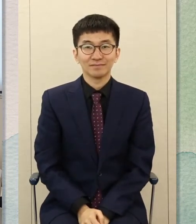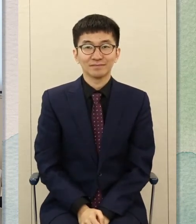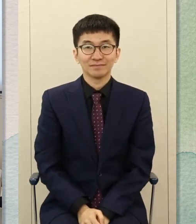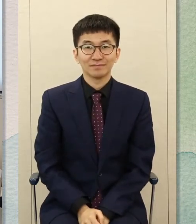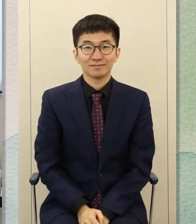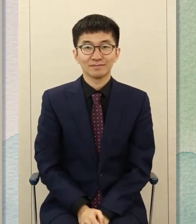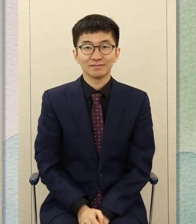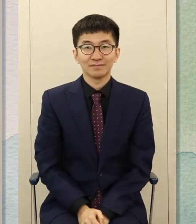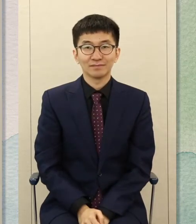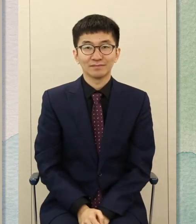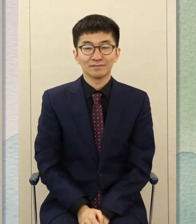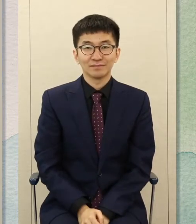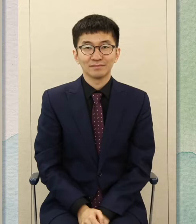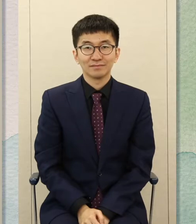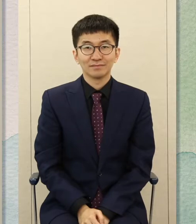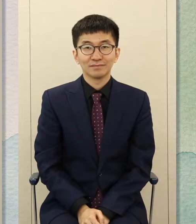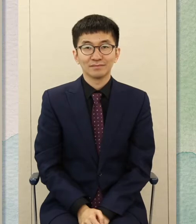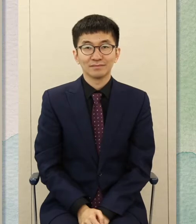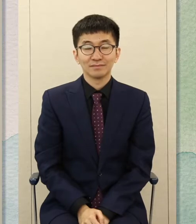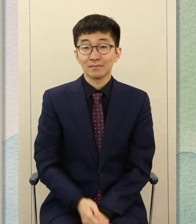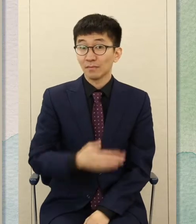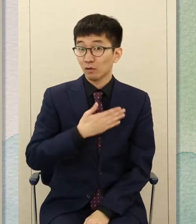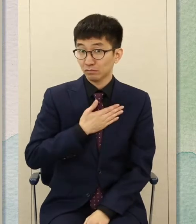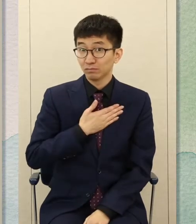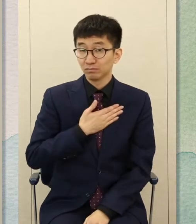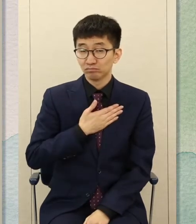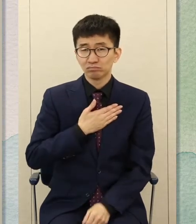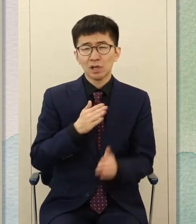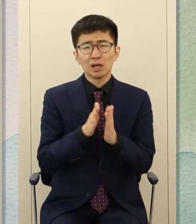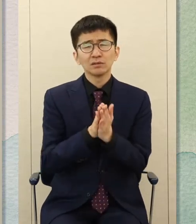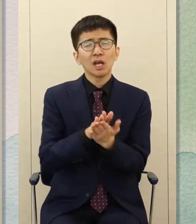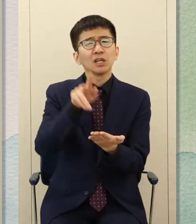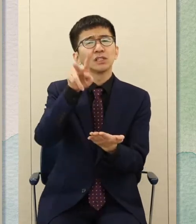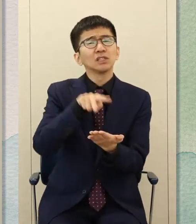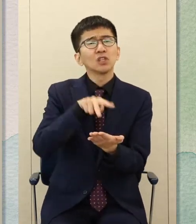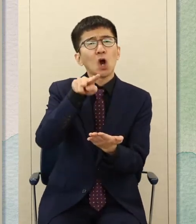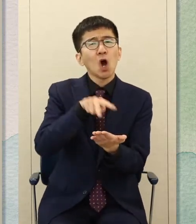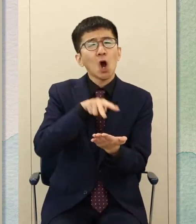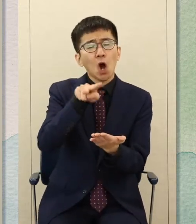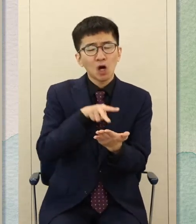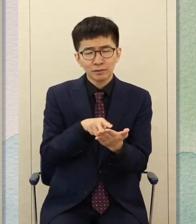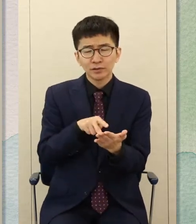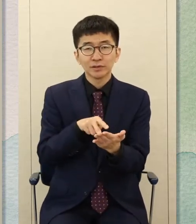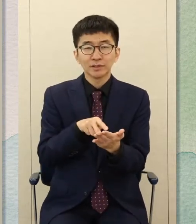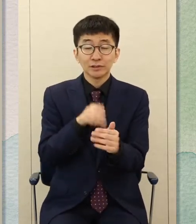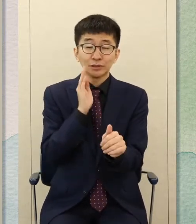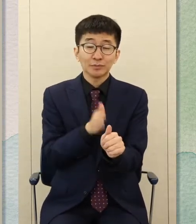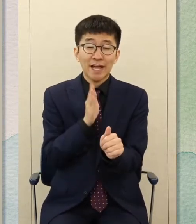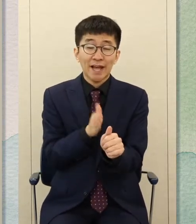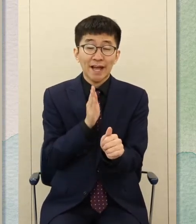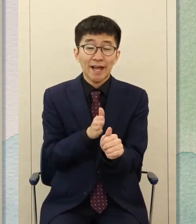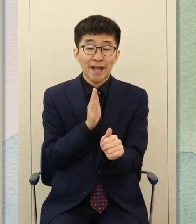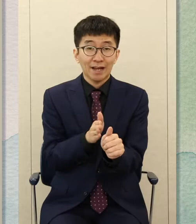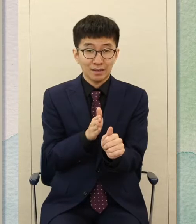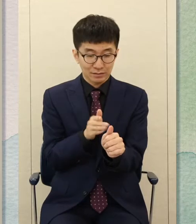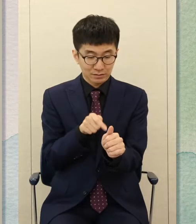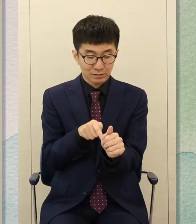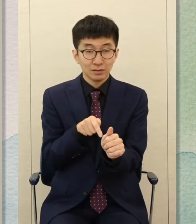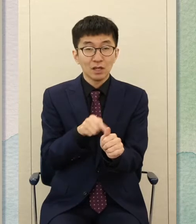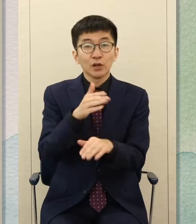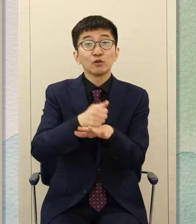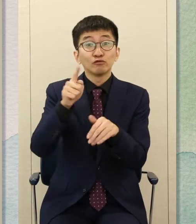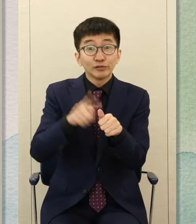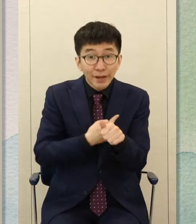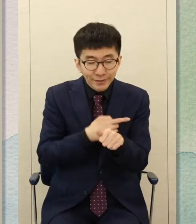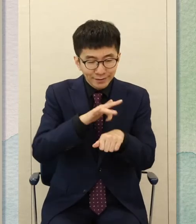그러니까 저희가 독서를 권장받았던 경험 비율의 차이가 굉장히 독서율에